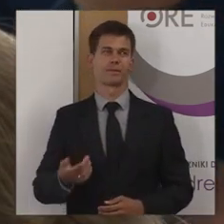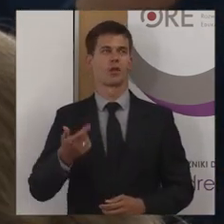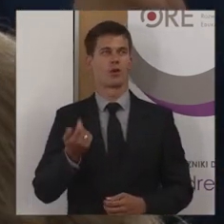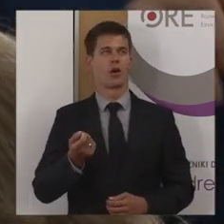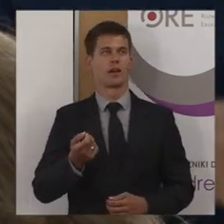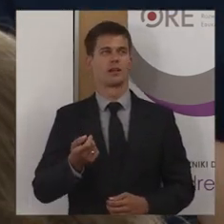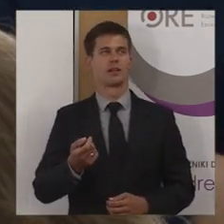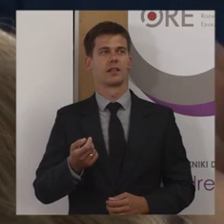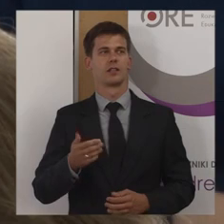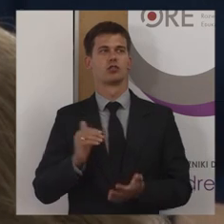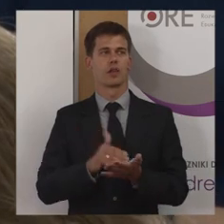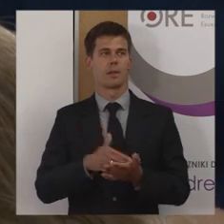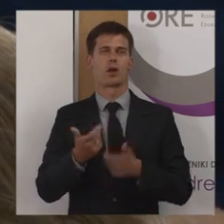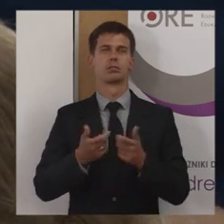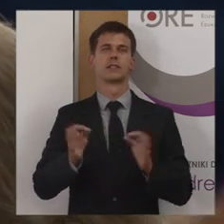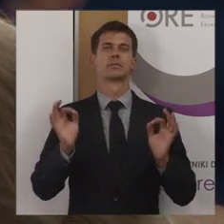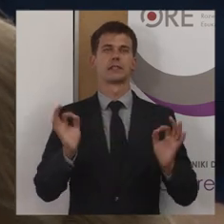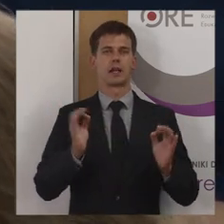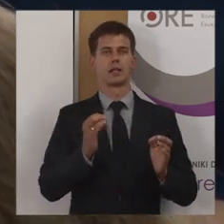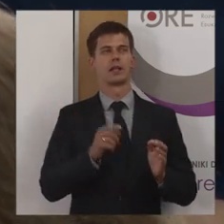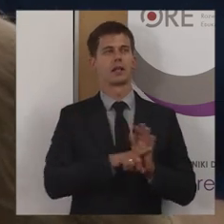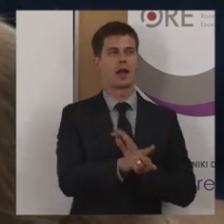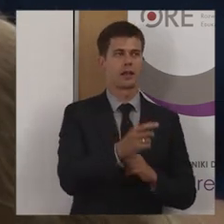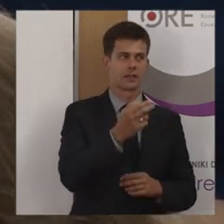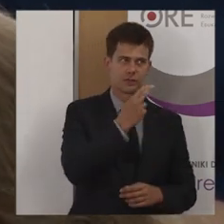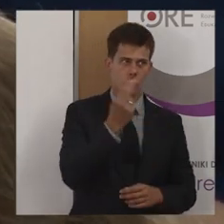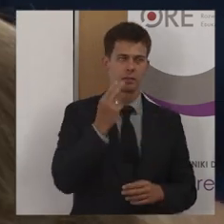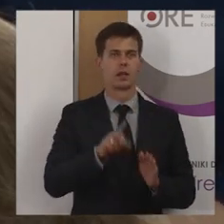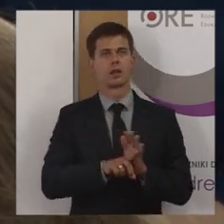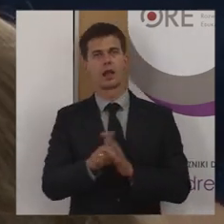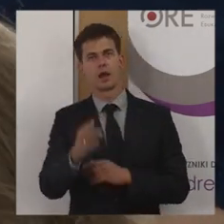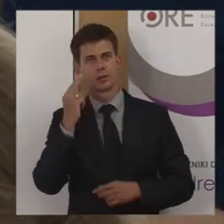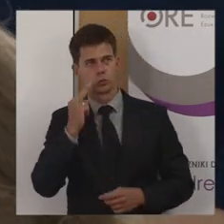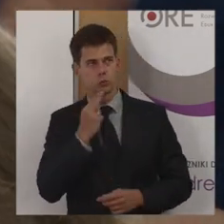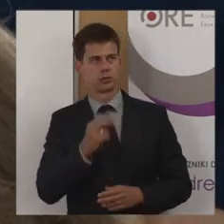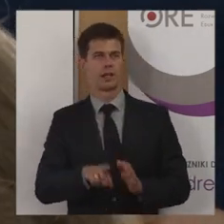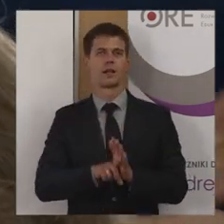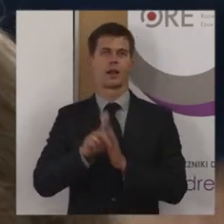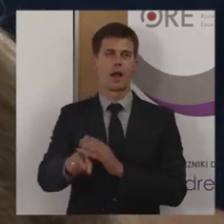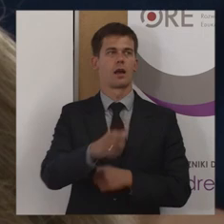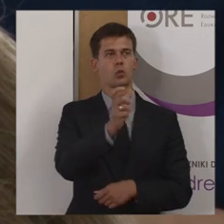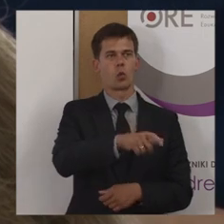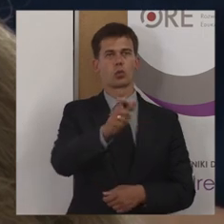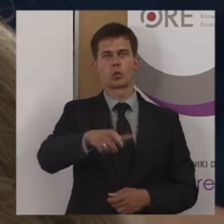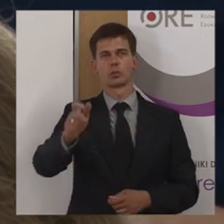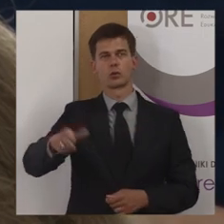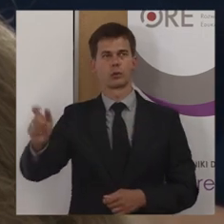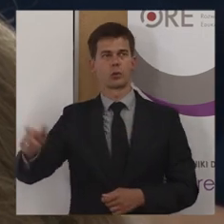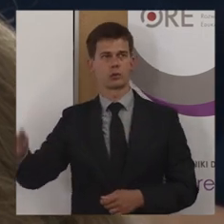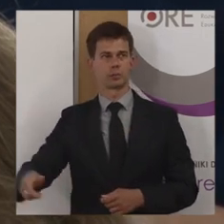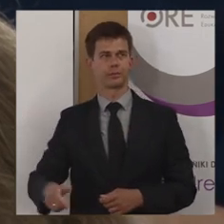że musimy konstruować specjalny podręcznik dla niewidomych, specjalny podręcznik dla osób niesłyszących i taki podręcznik